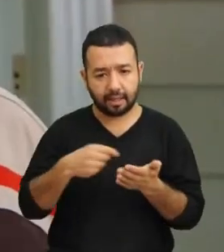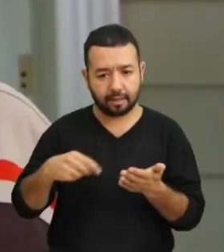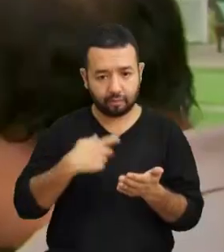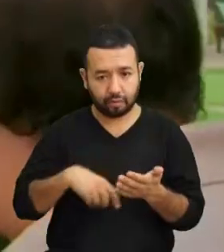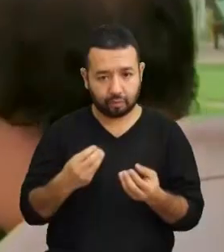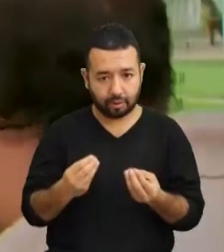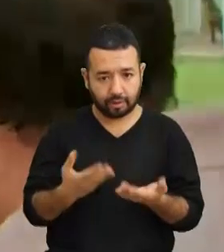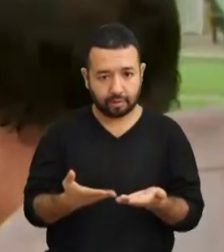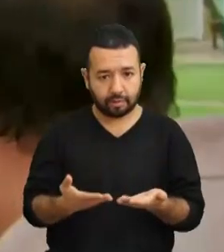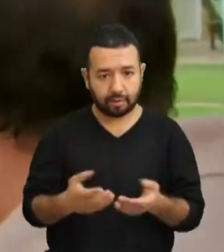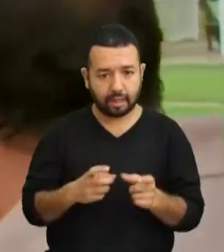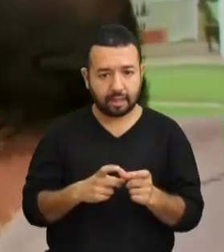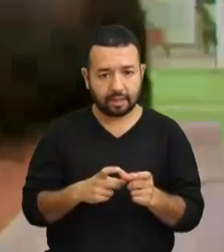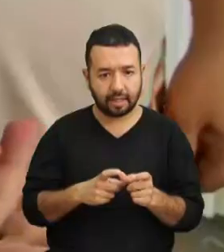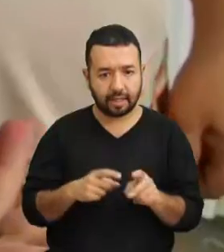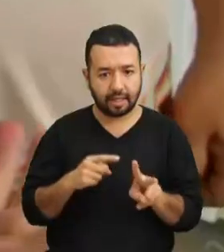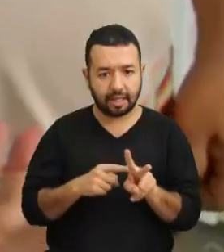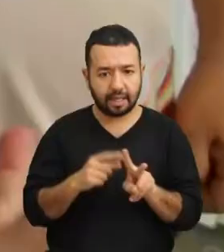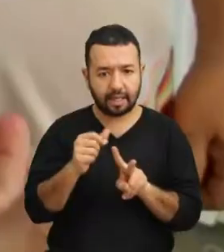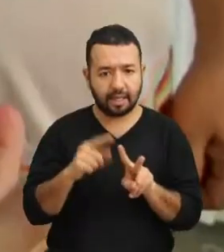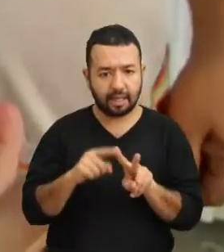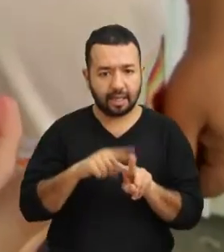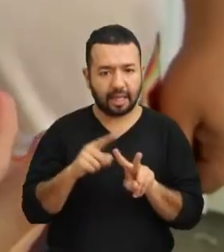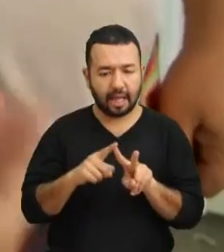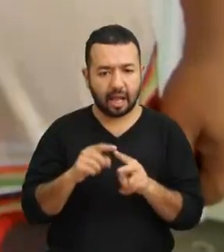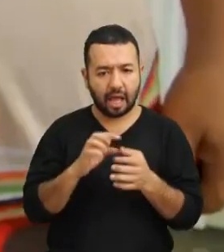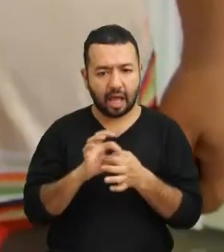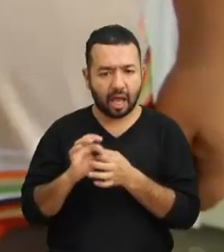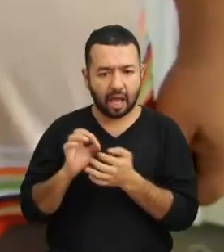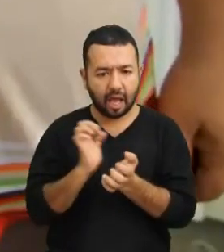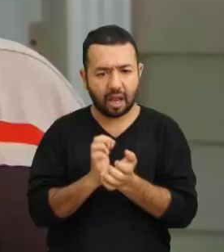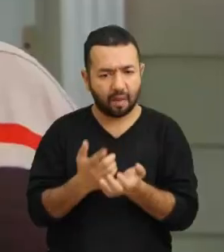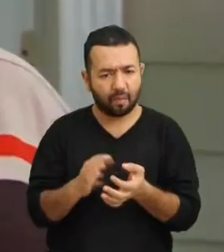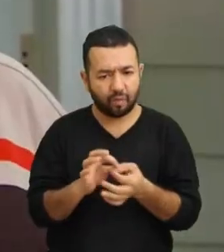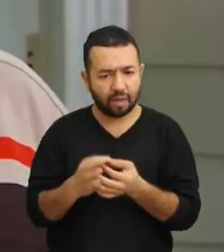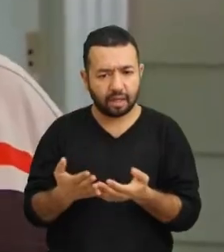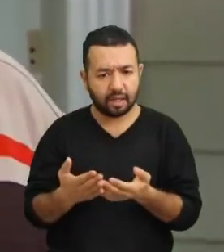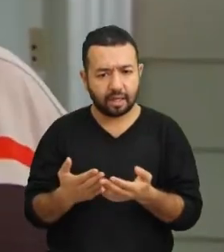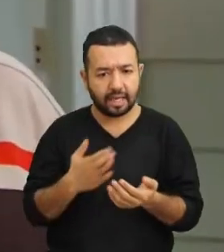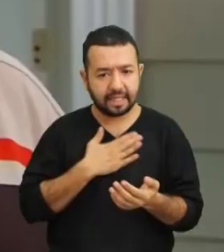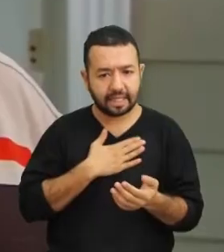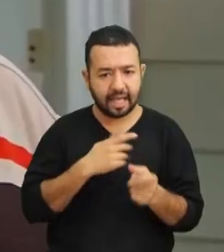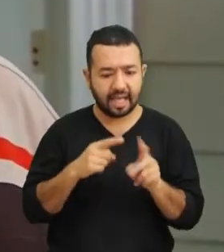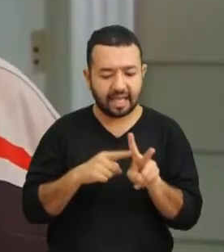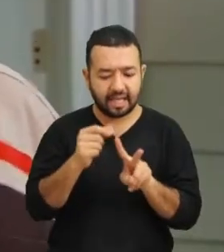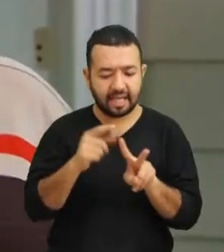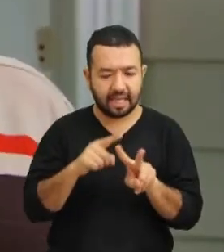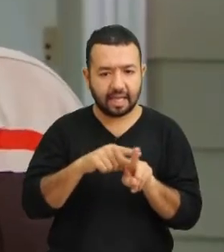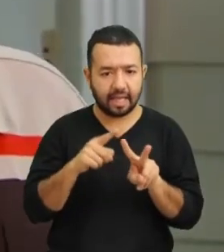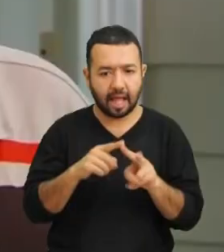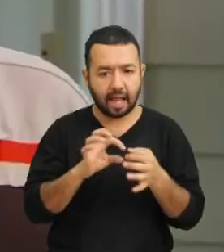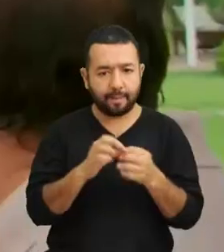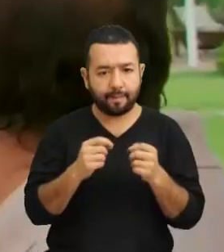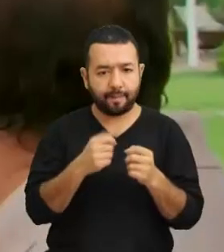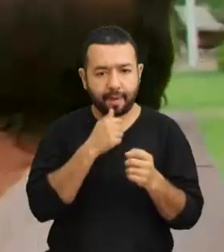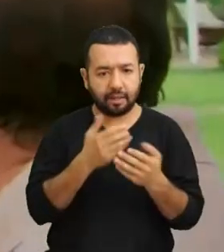olmuş değil mi? Sayın Kinan Bey ve ailesi. Bu ne demek Şükrü? Sayın Kinan Bey ve ailesi istedi var